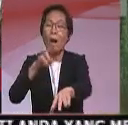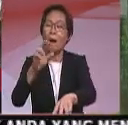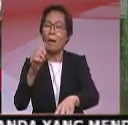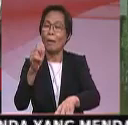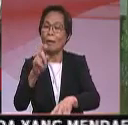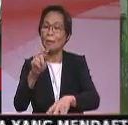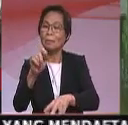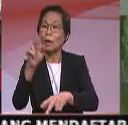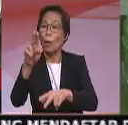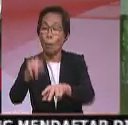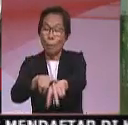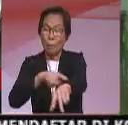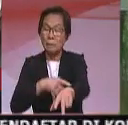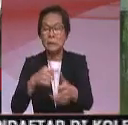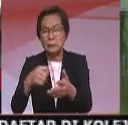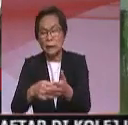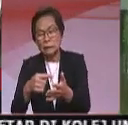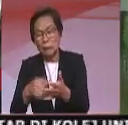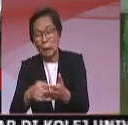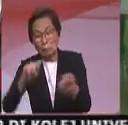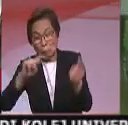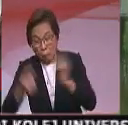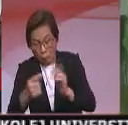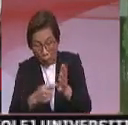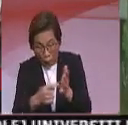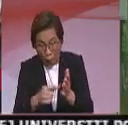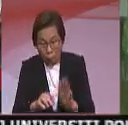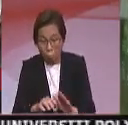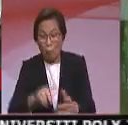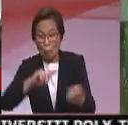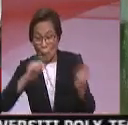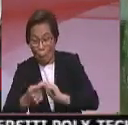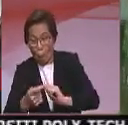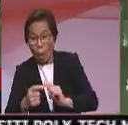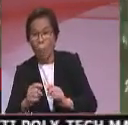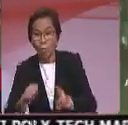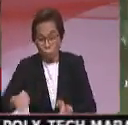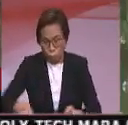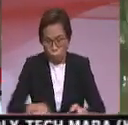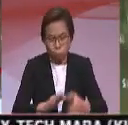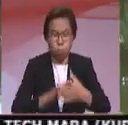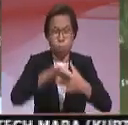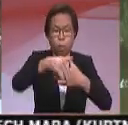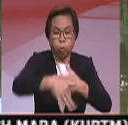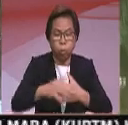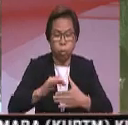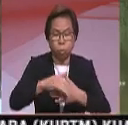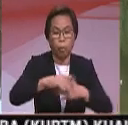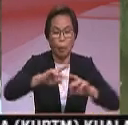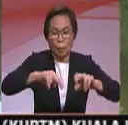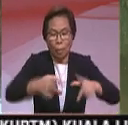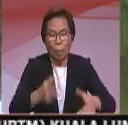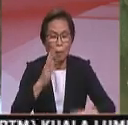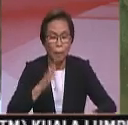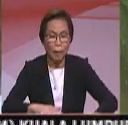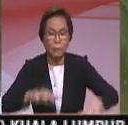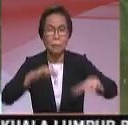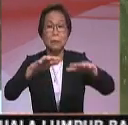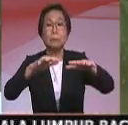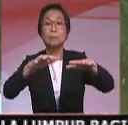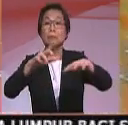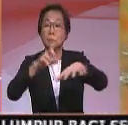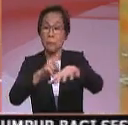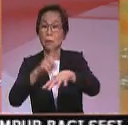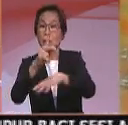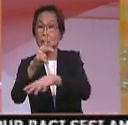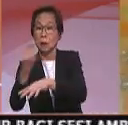kadangkala menunjukkan perubahan drastik hingga boleh menyebabkan limpahan yang menyebabkan berlakunya banjir besar di Kota Tinggi.